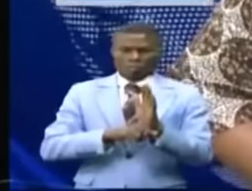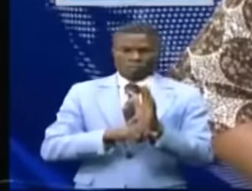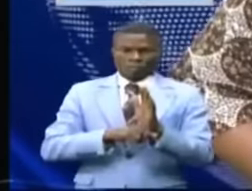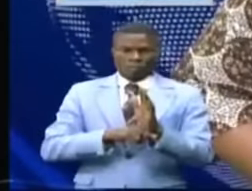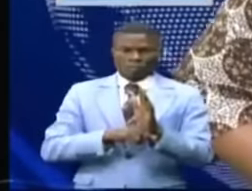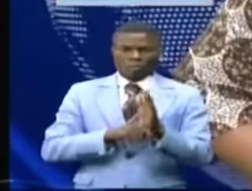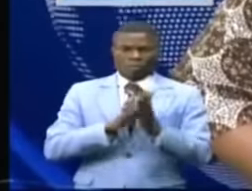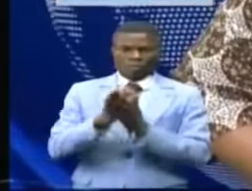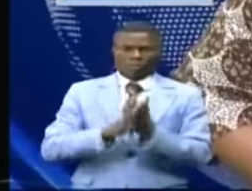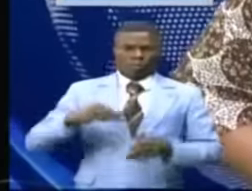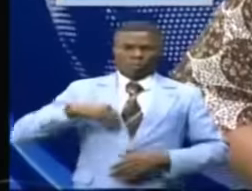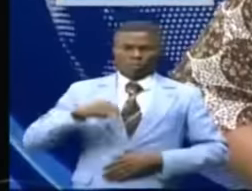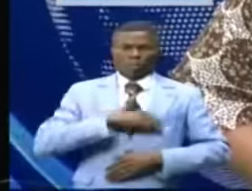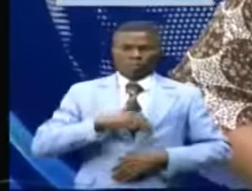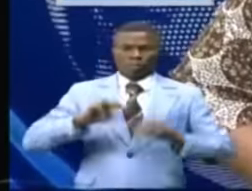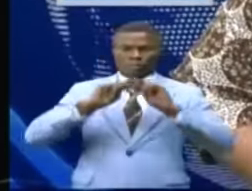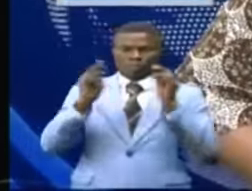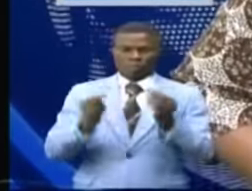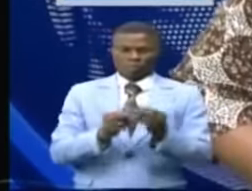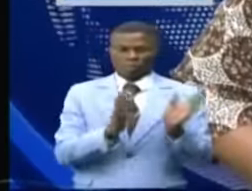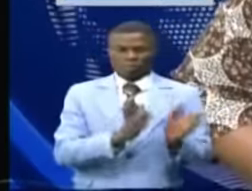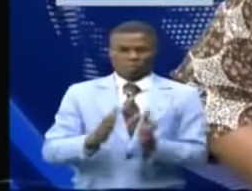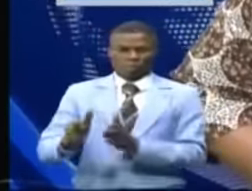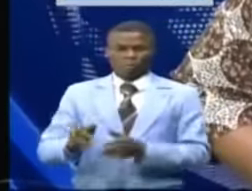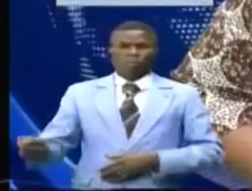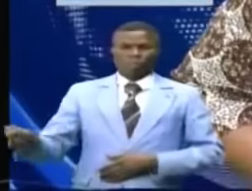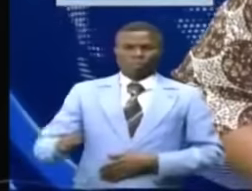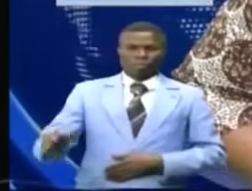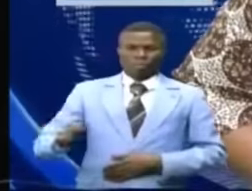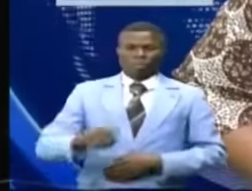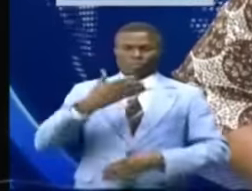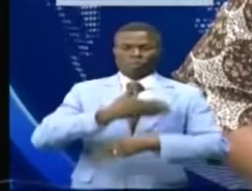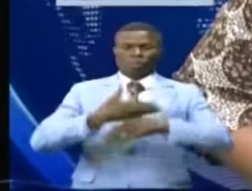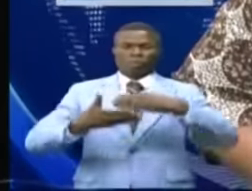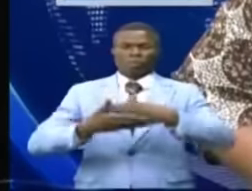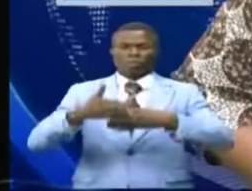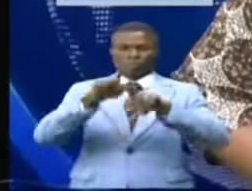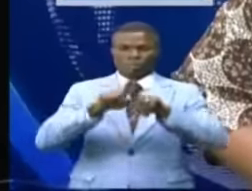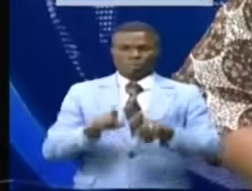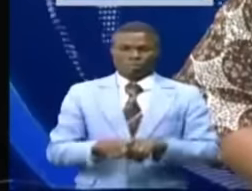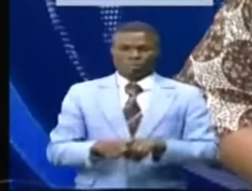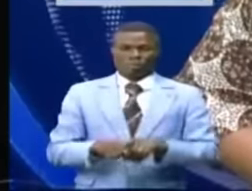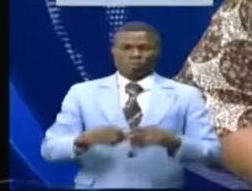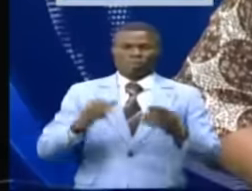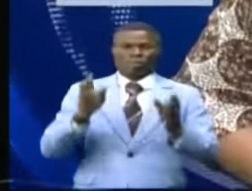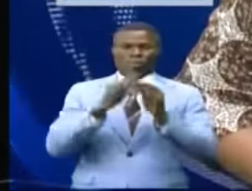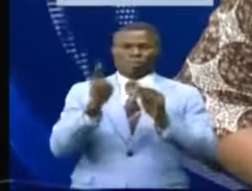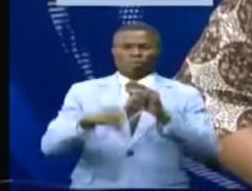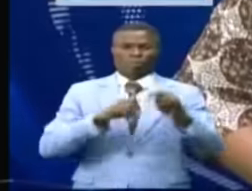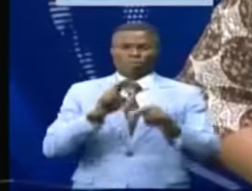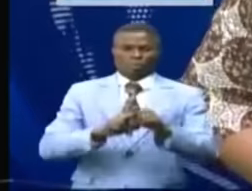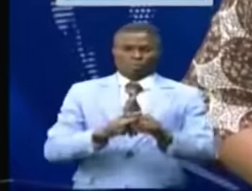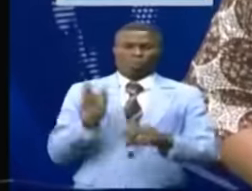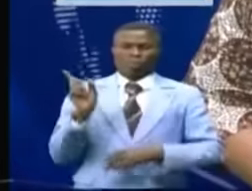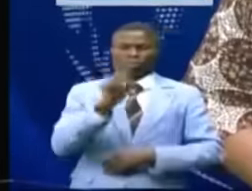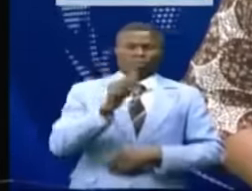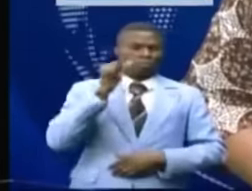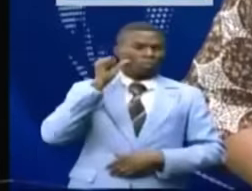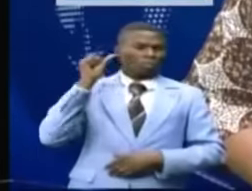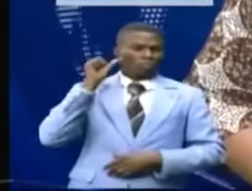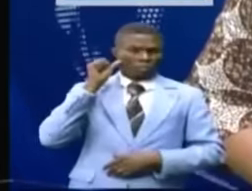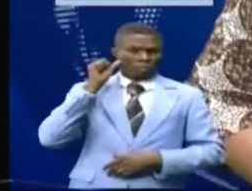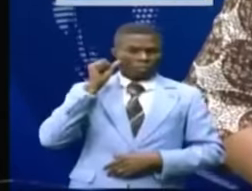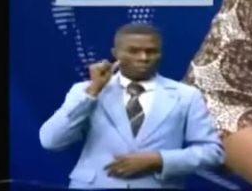essentiellement des membres de la commission aménagement du territoire, infrastructure et NTIC de l'Assemblée nationale est descendue hier